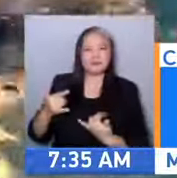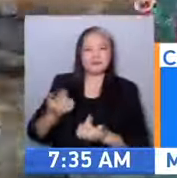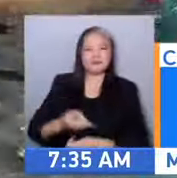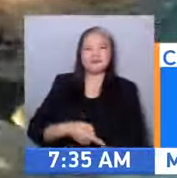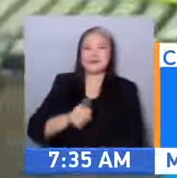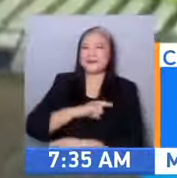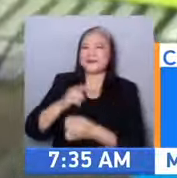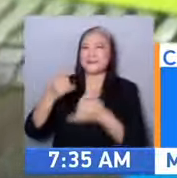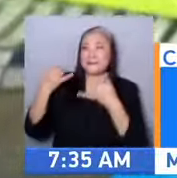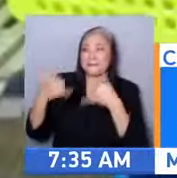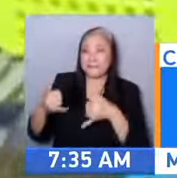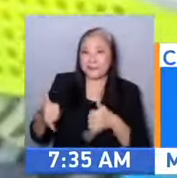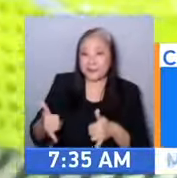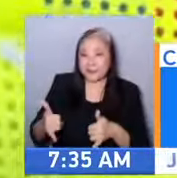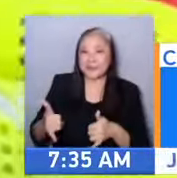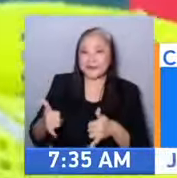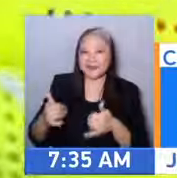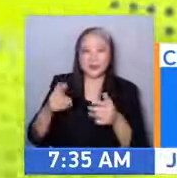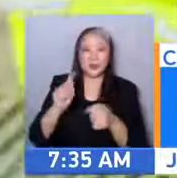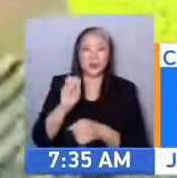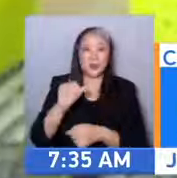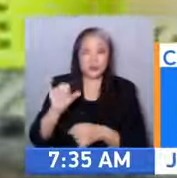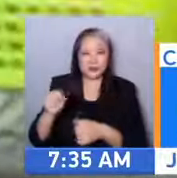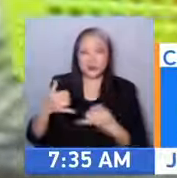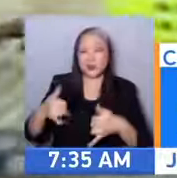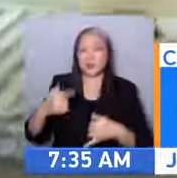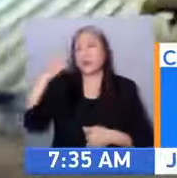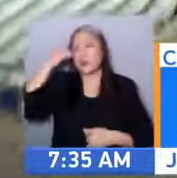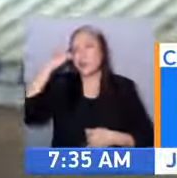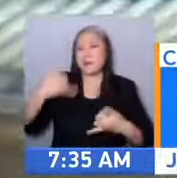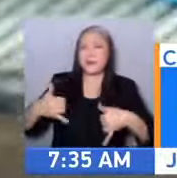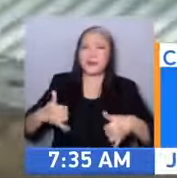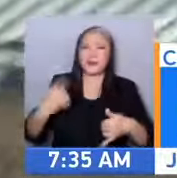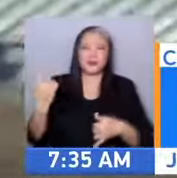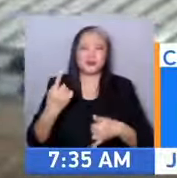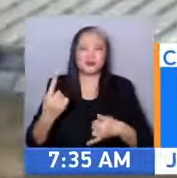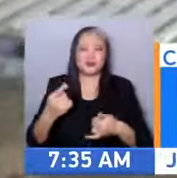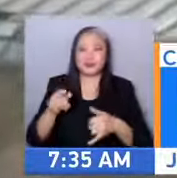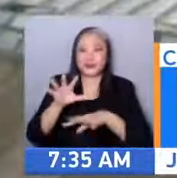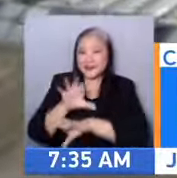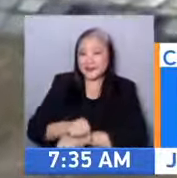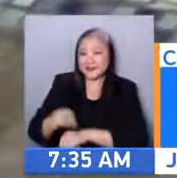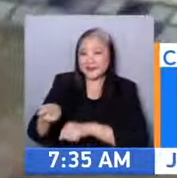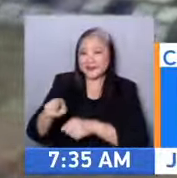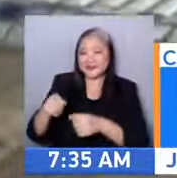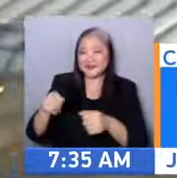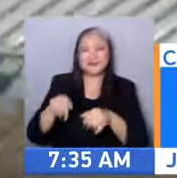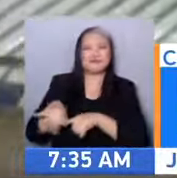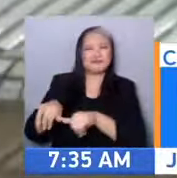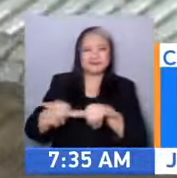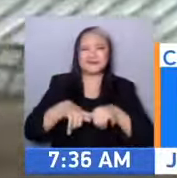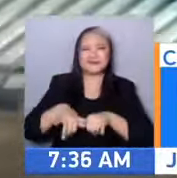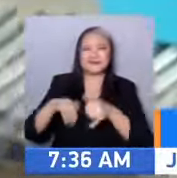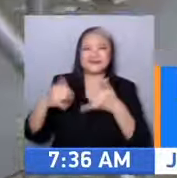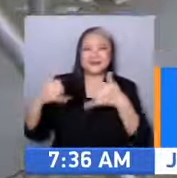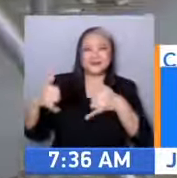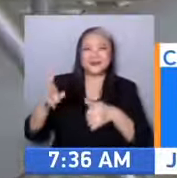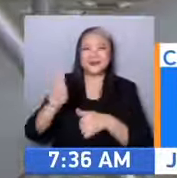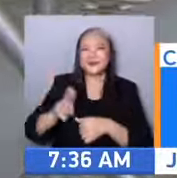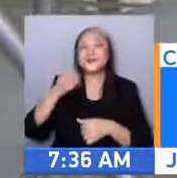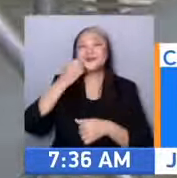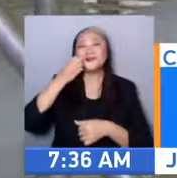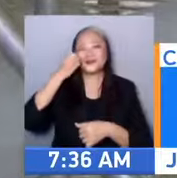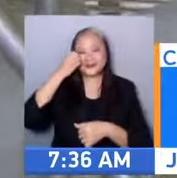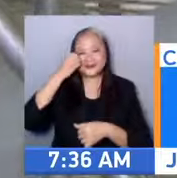mga toys para maisip lang, kalan lang games. Ito yung mga common toys na ginagamit nila sa bahay. May mga